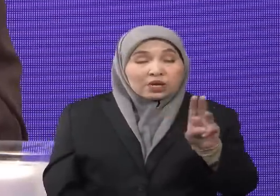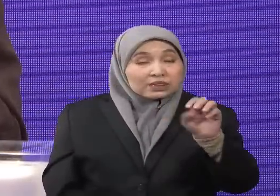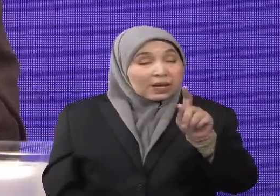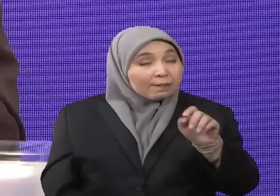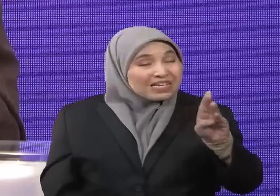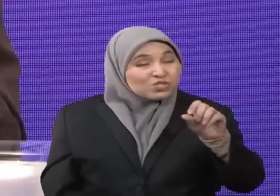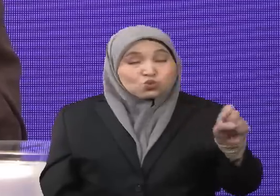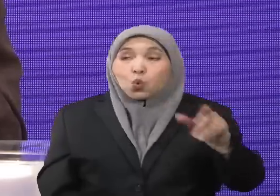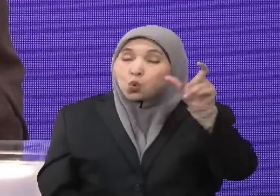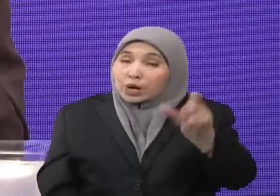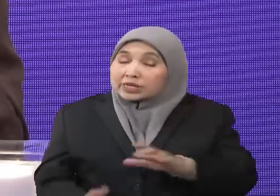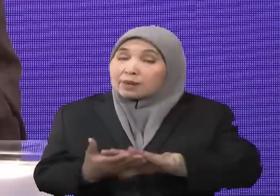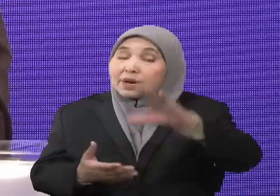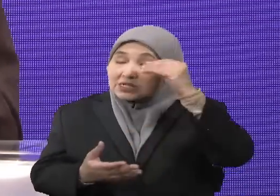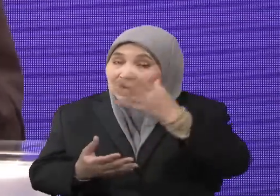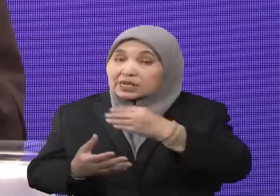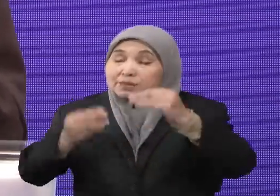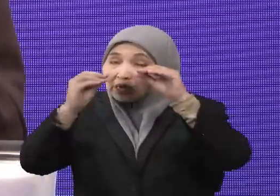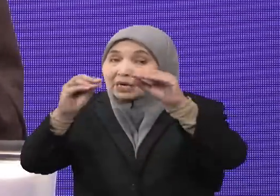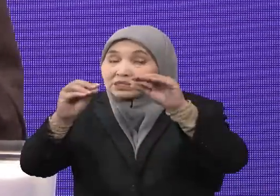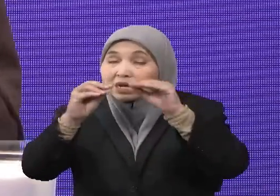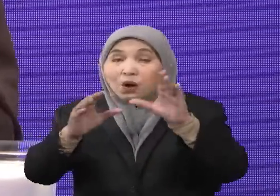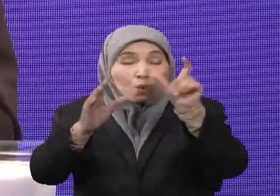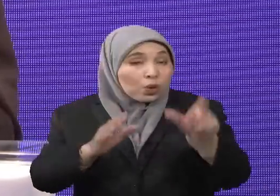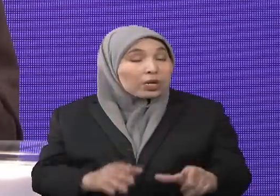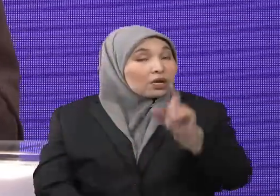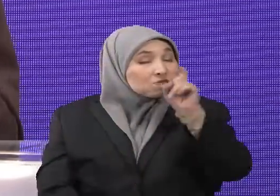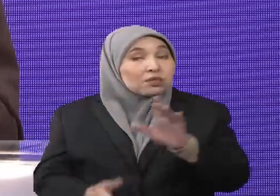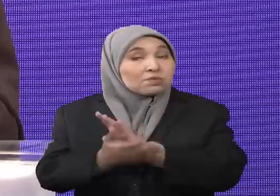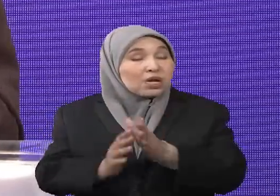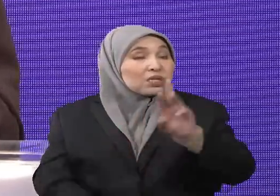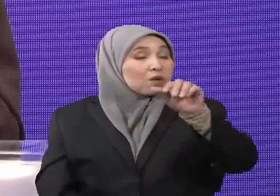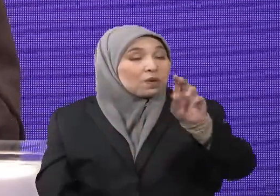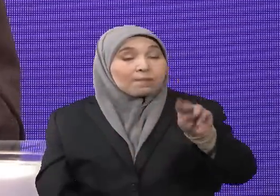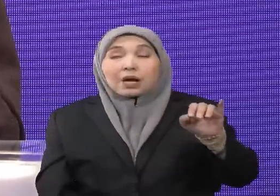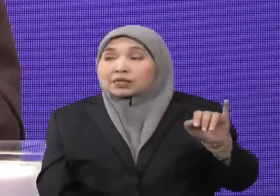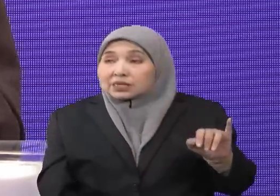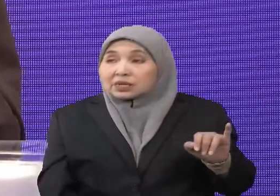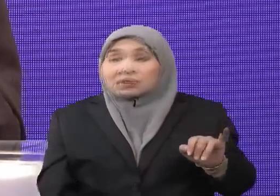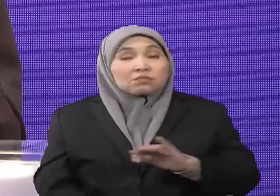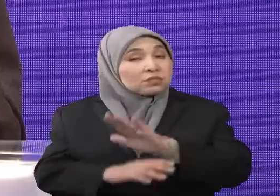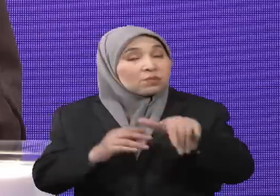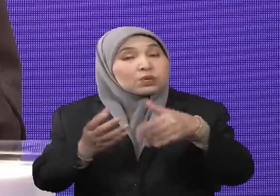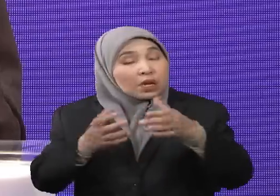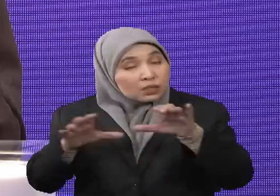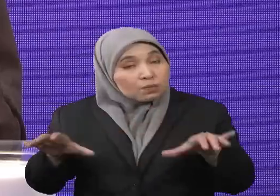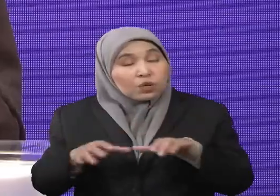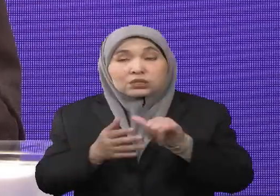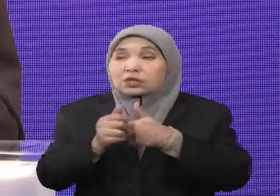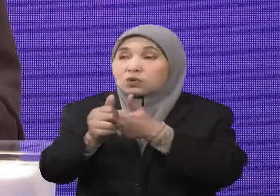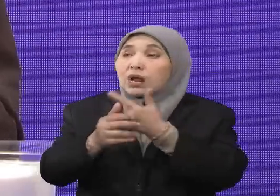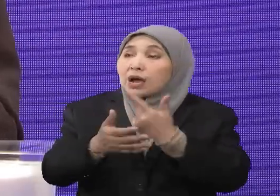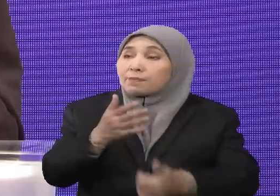orang yang belajar dan mengajar sepatu menjadi Rabbani semua anak di bawah atau mesti berdasarkan